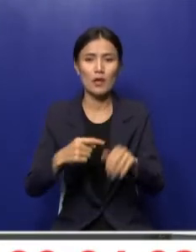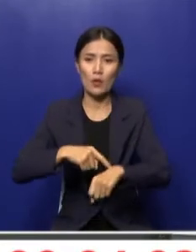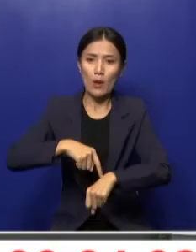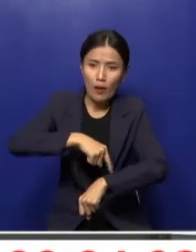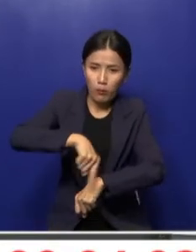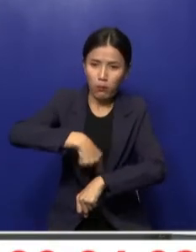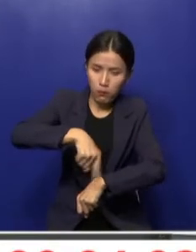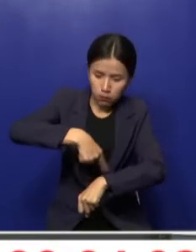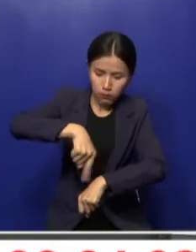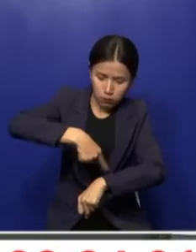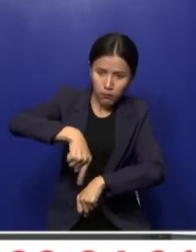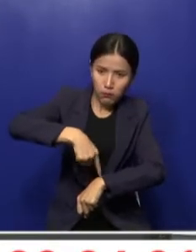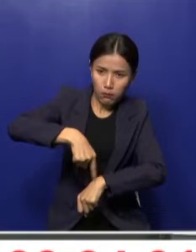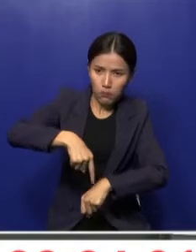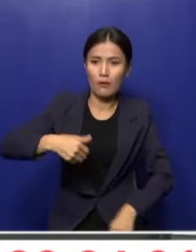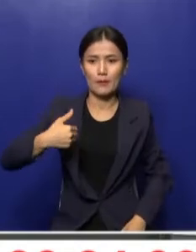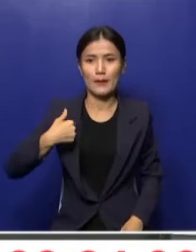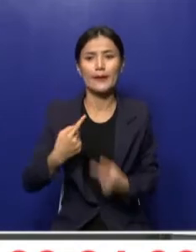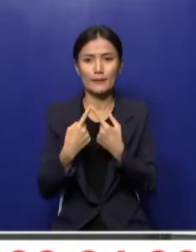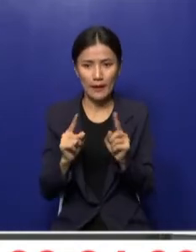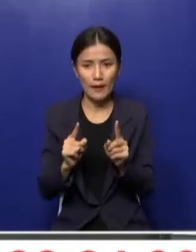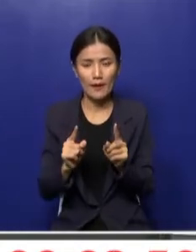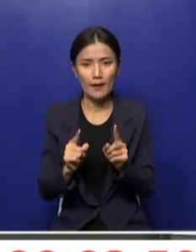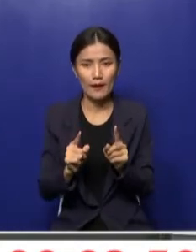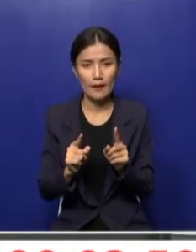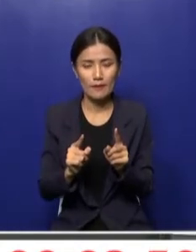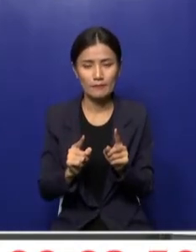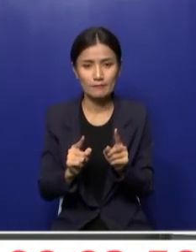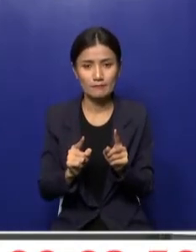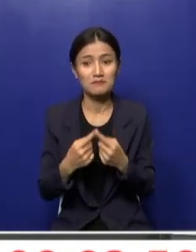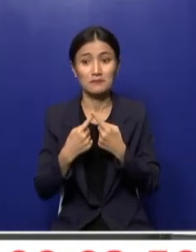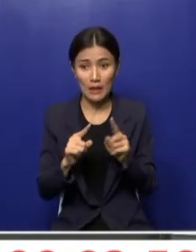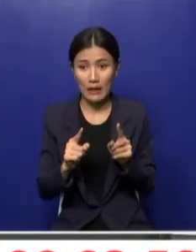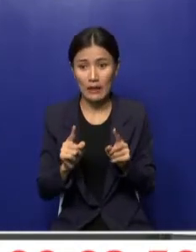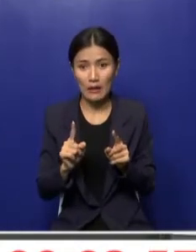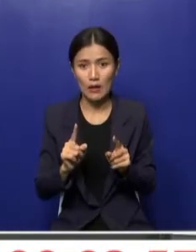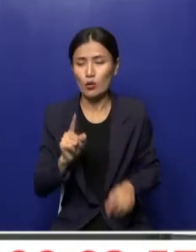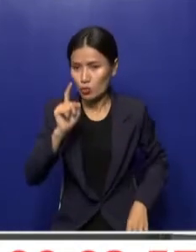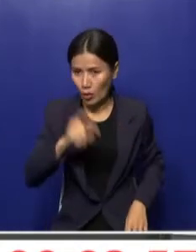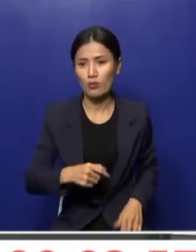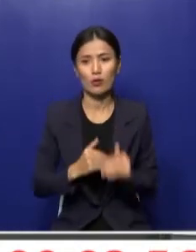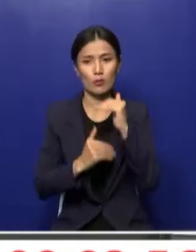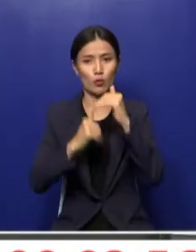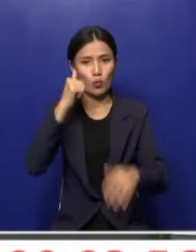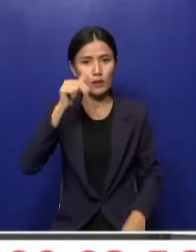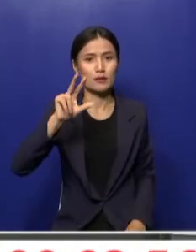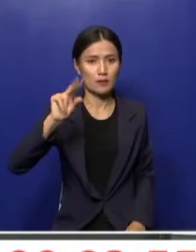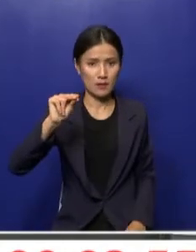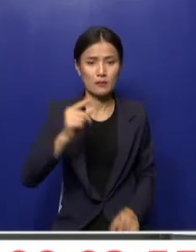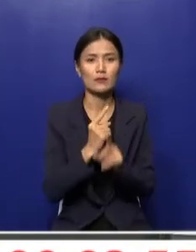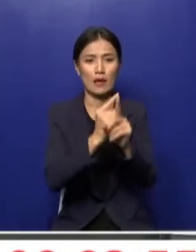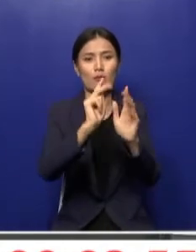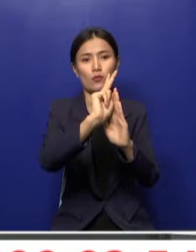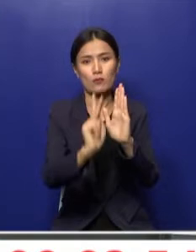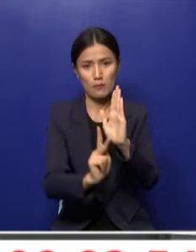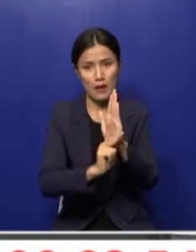พอสมควรแต่อย่างไรก็ตามที่เราทันบอกแล้วว่ามันจะต้องไม่เกิน 30วันตามที่กฎหมายก่อนอ๋อได้